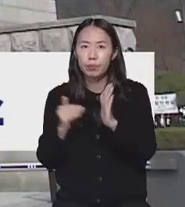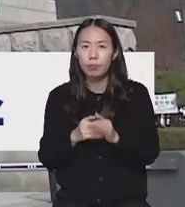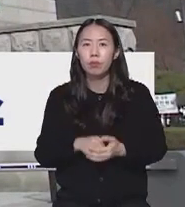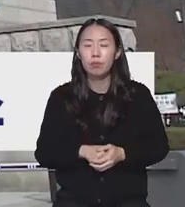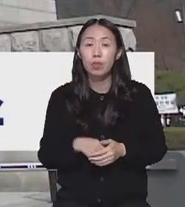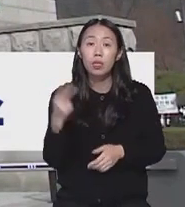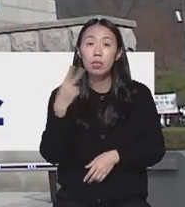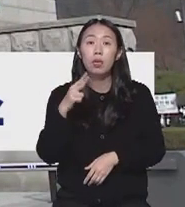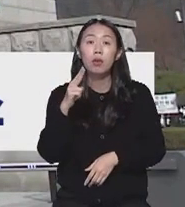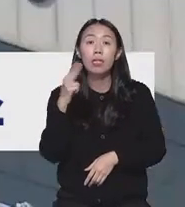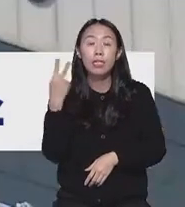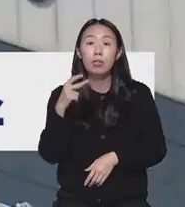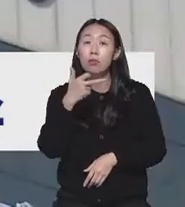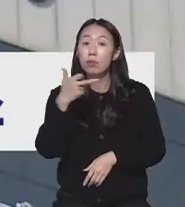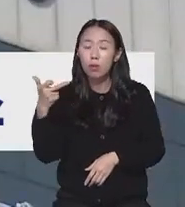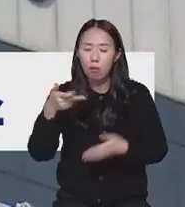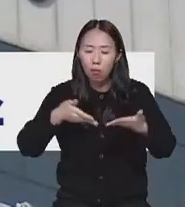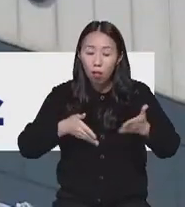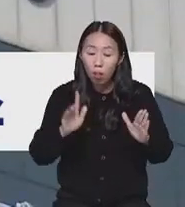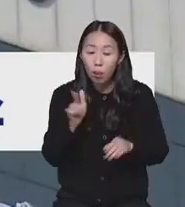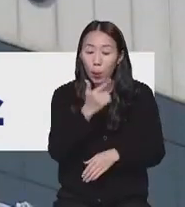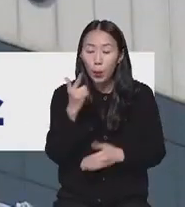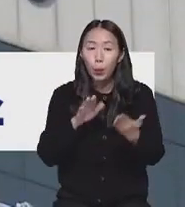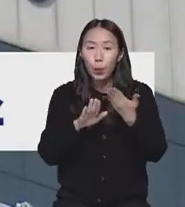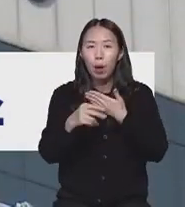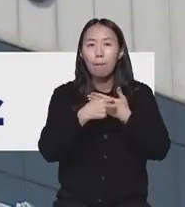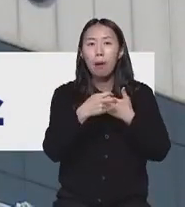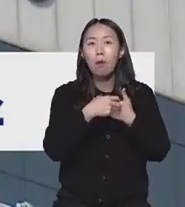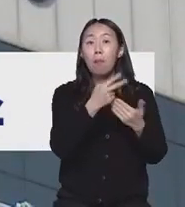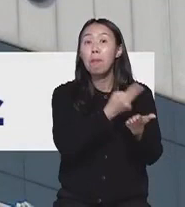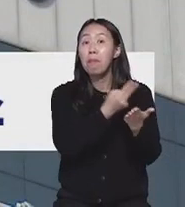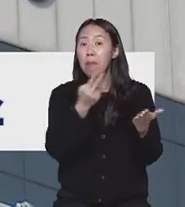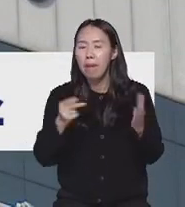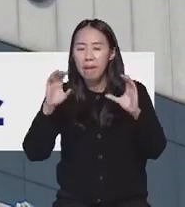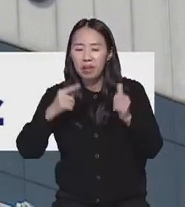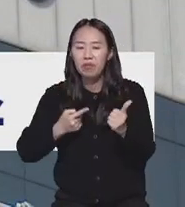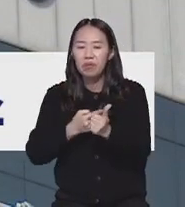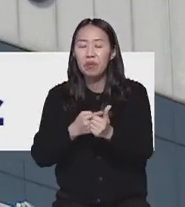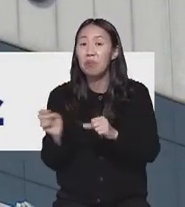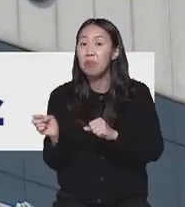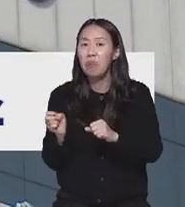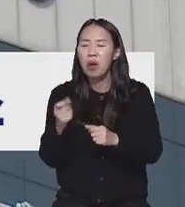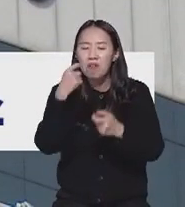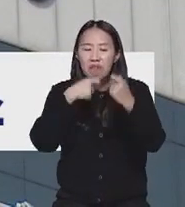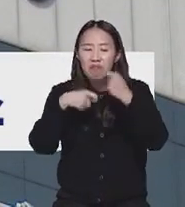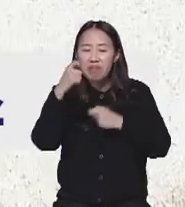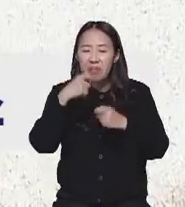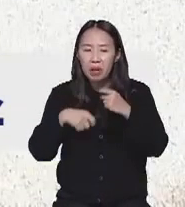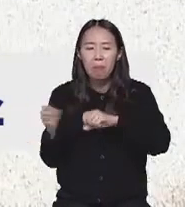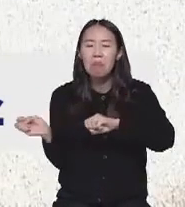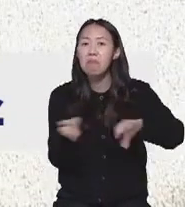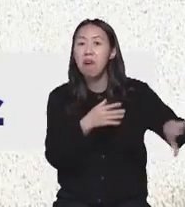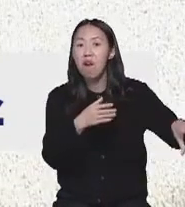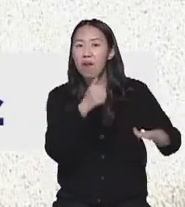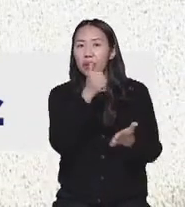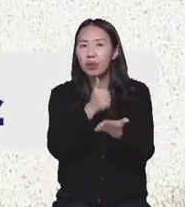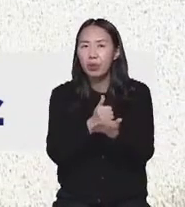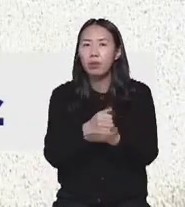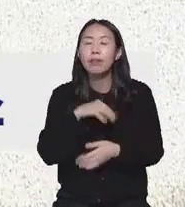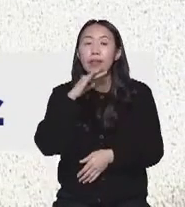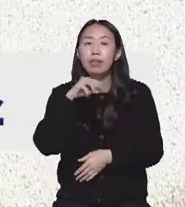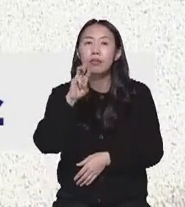광주지검은 2017년 2월 출산 하루 만에 병원에서 태어내 아이를 숨지게 한 뒤 쓰레기 수거함에 유기한 혐의로